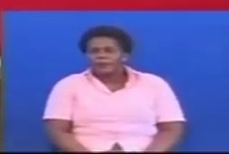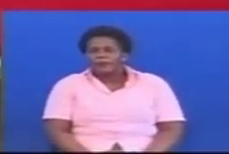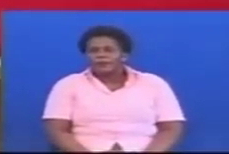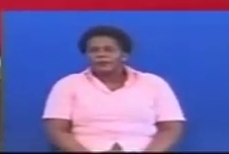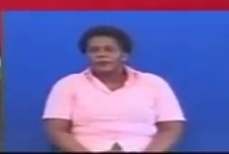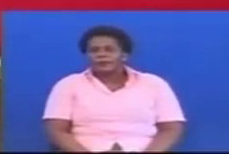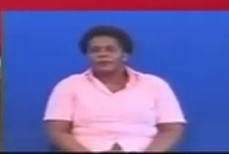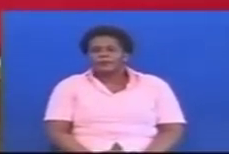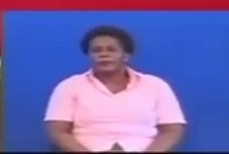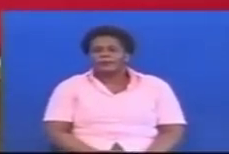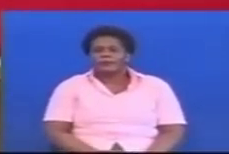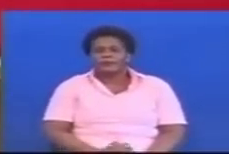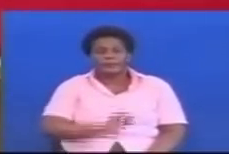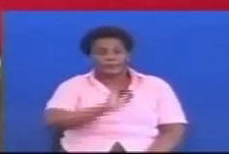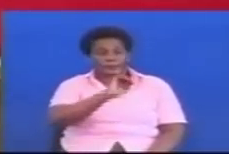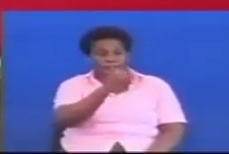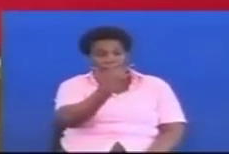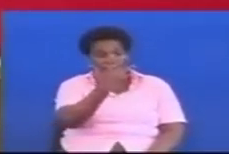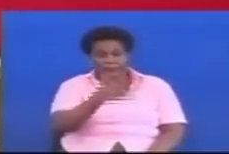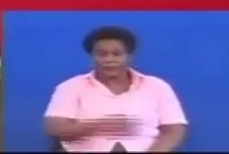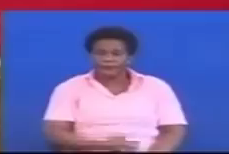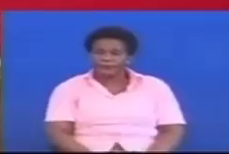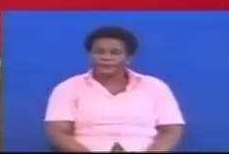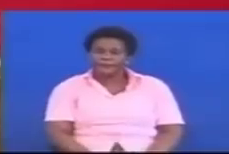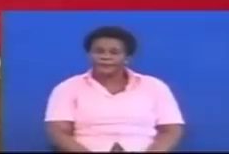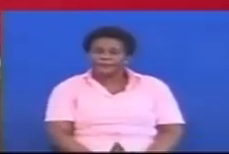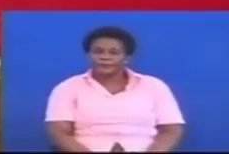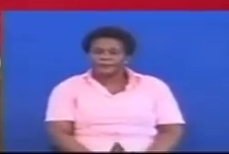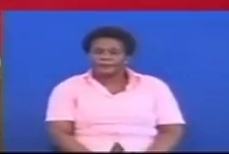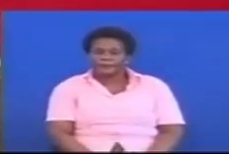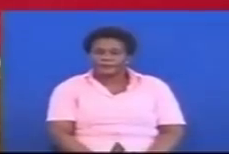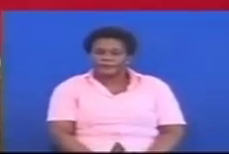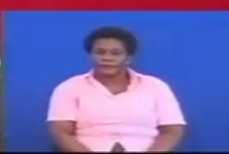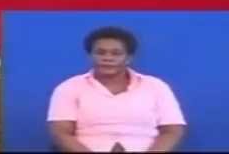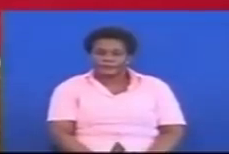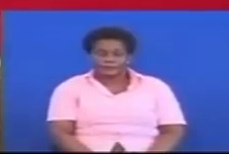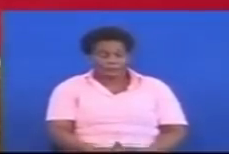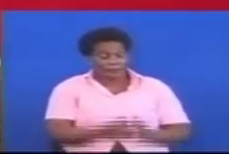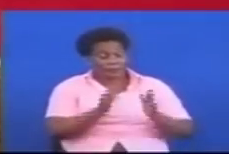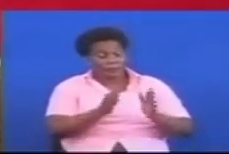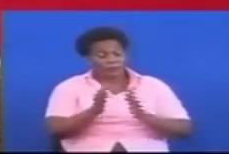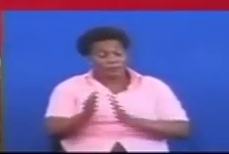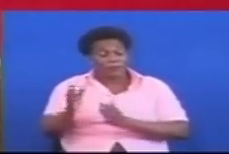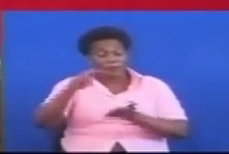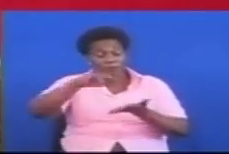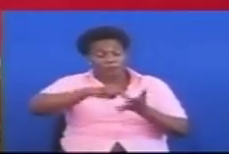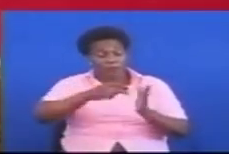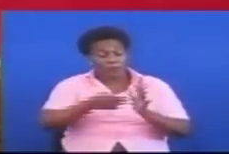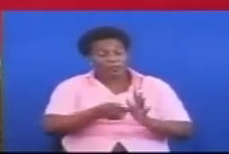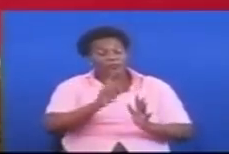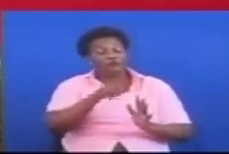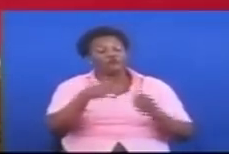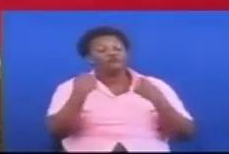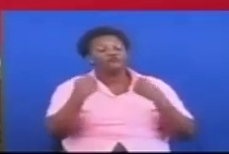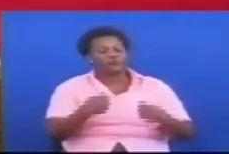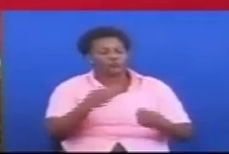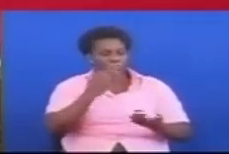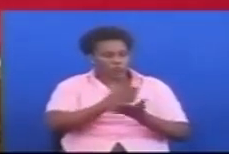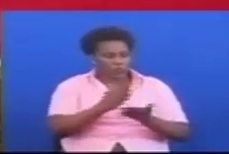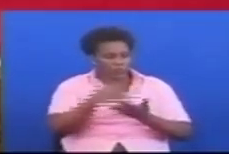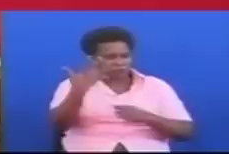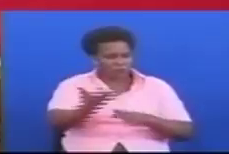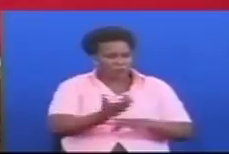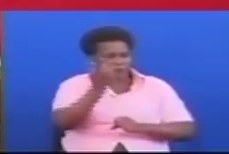Tano, kuimarisha na kutekeleza mpango mkakati wa kutumia maji kutoka ziwa Tanganyika.